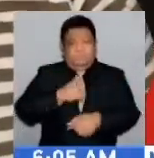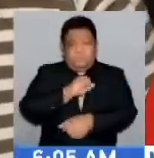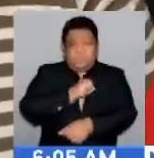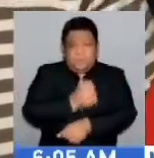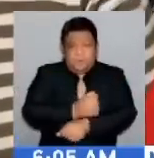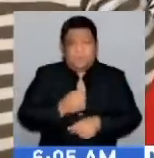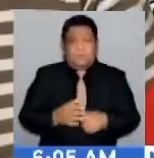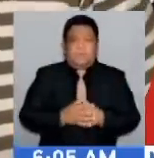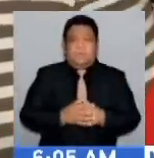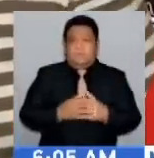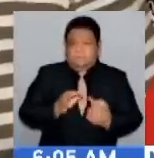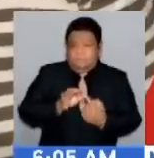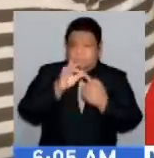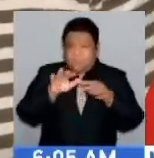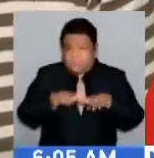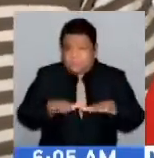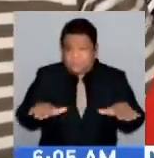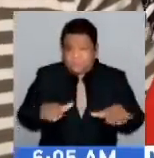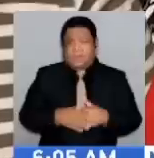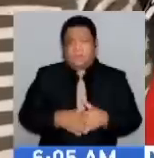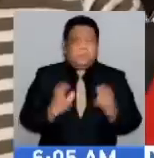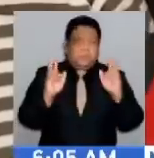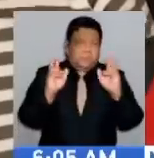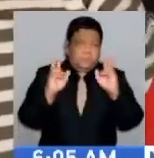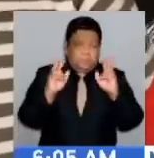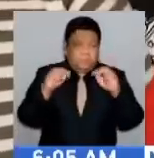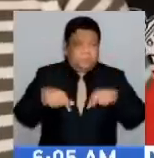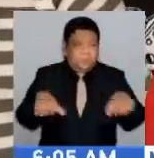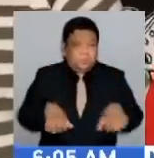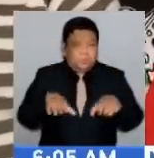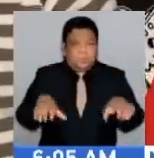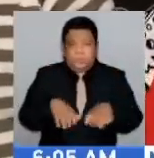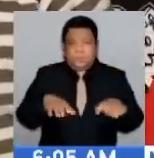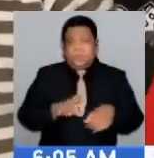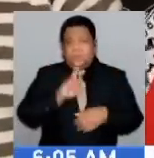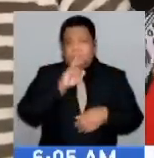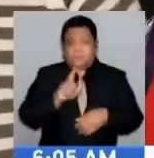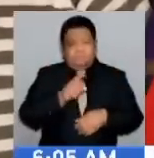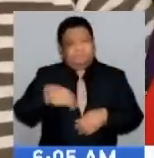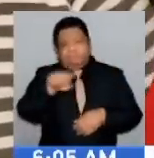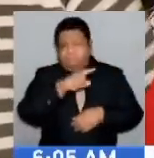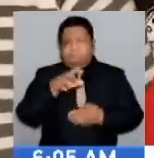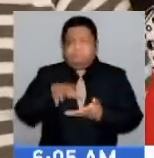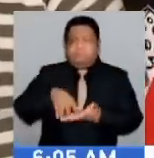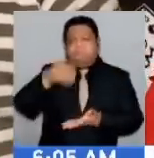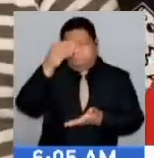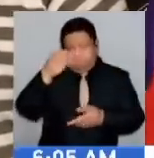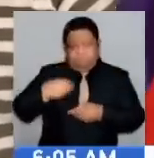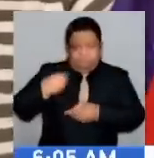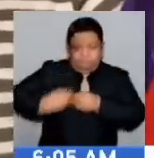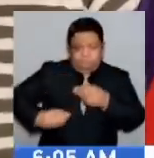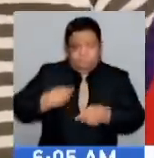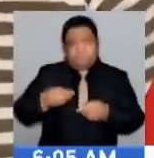namin, sana itong ginagawa namin mapulot nila at mabahagi namin sa mga anak pa